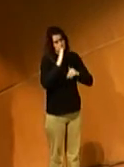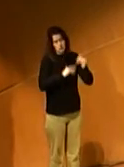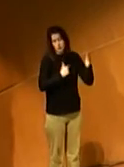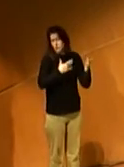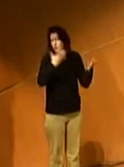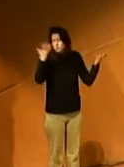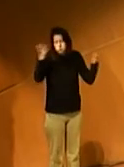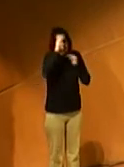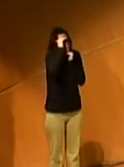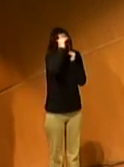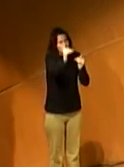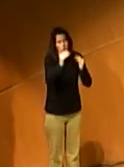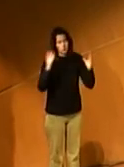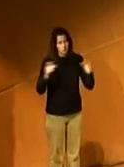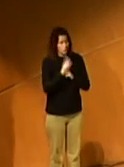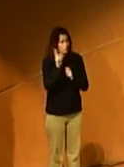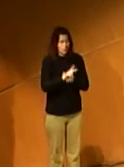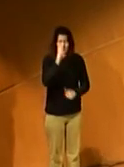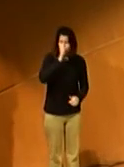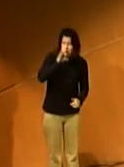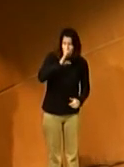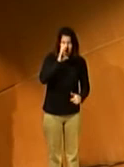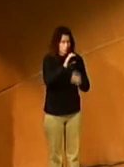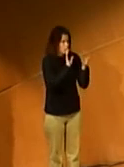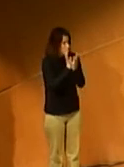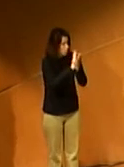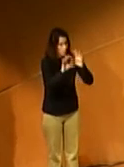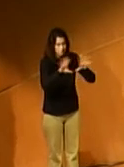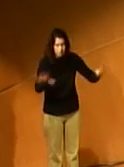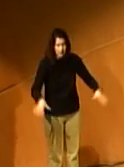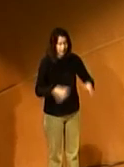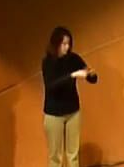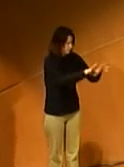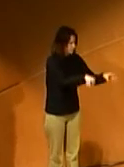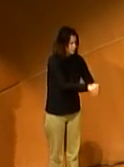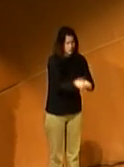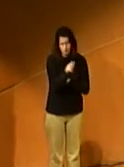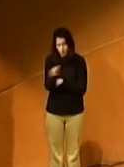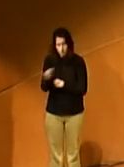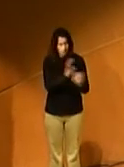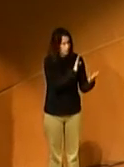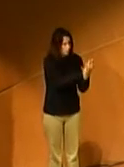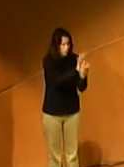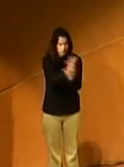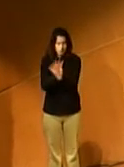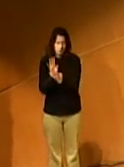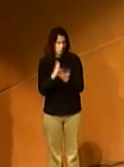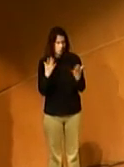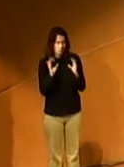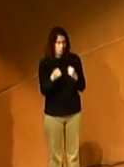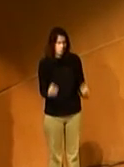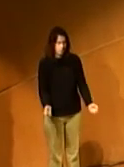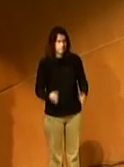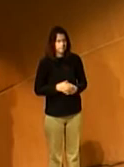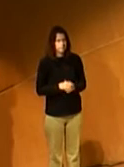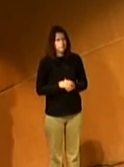soit les familles, les enfants. Et voilà. Ce métier, voilà. Alors, c'est vrai qu'on n'a pas abordé le fait